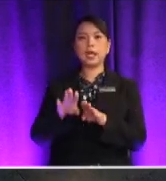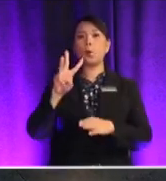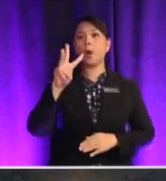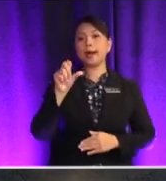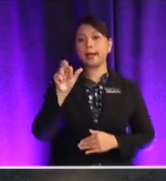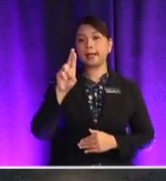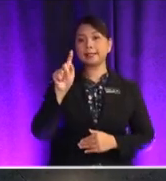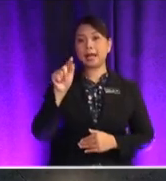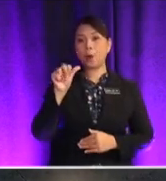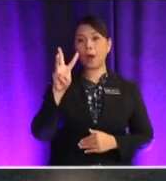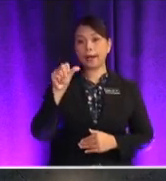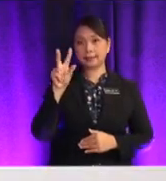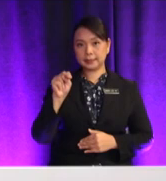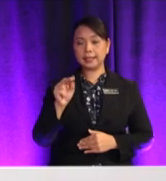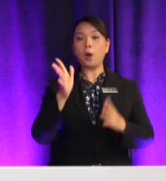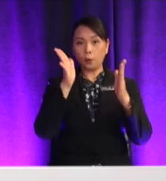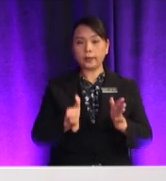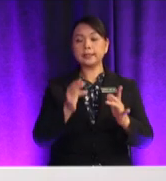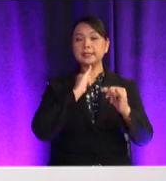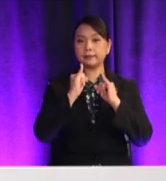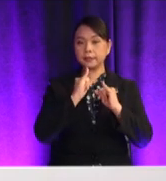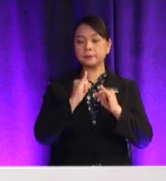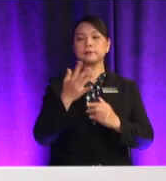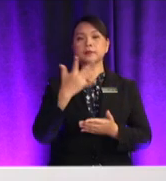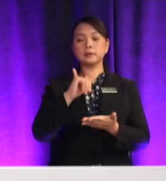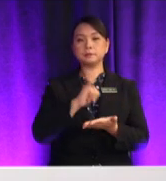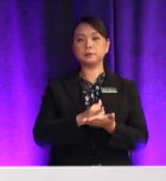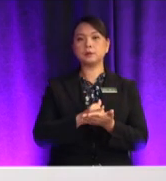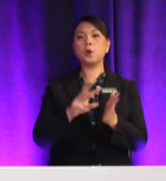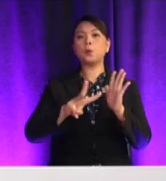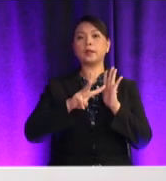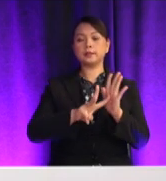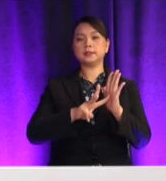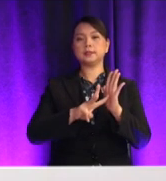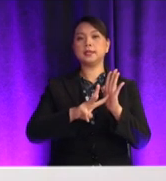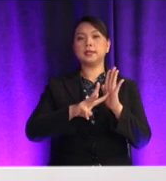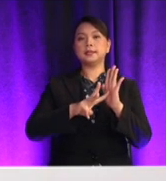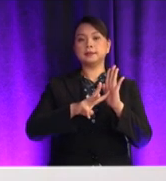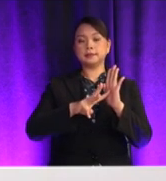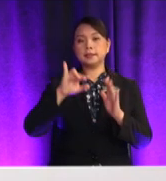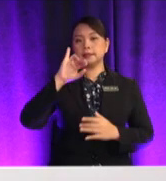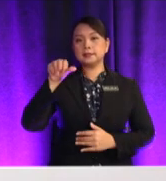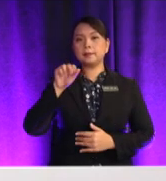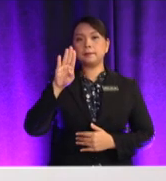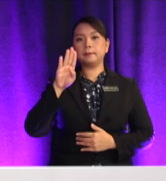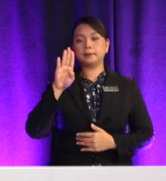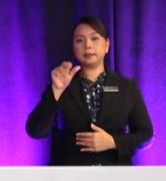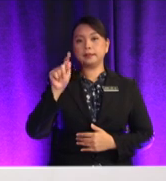Wah, itu dia. Okey, wakil daripada Jabatan Kebudayaan. Sila angkat kertas itu, kita